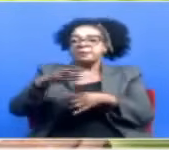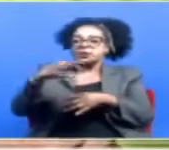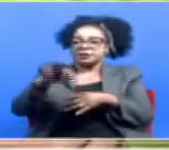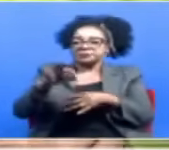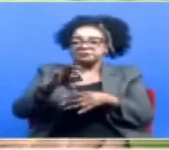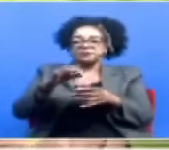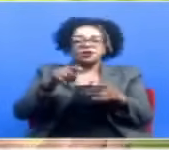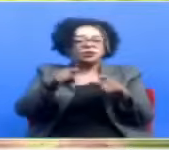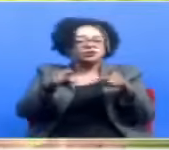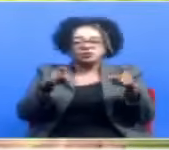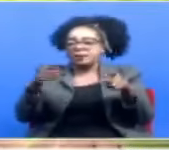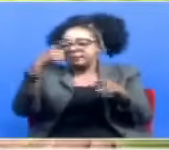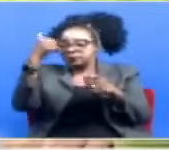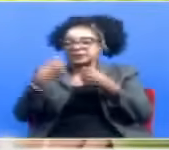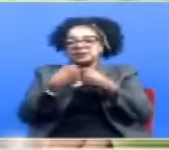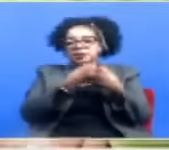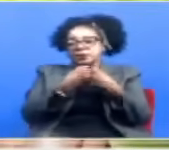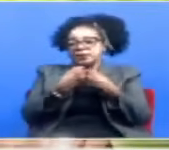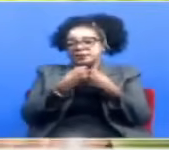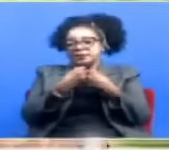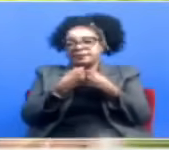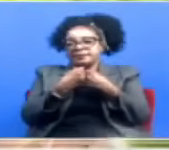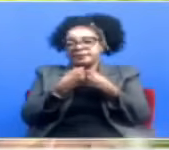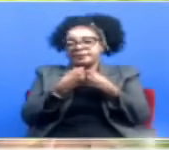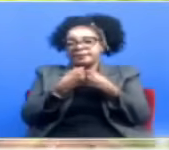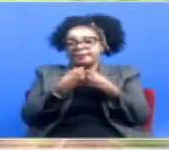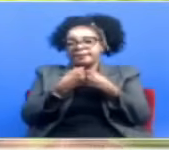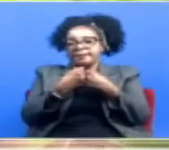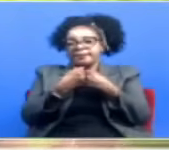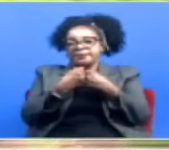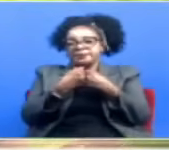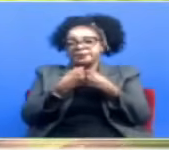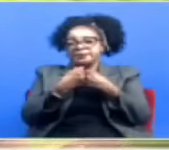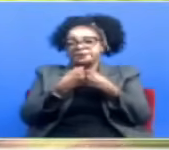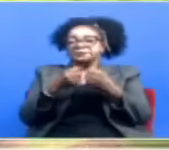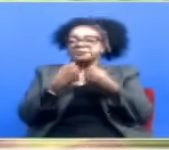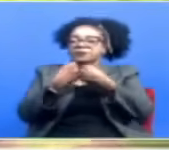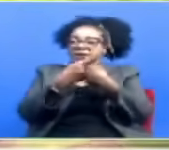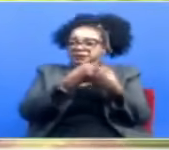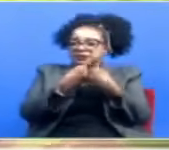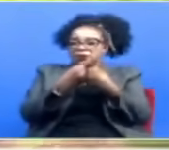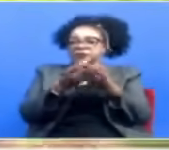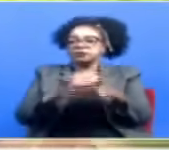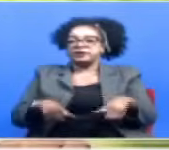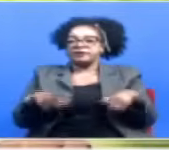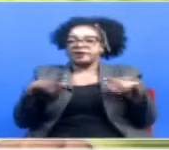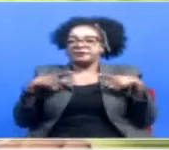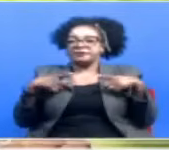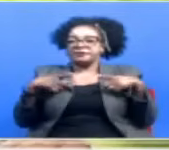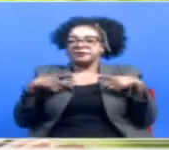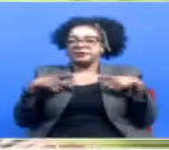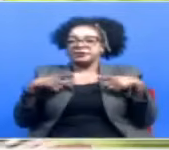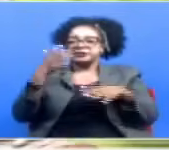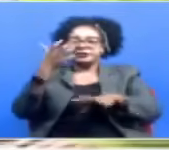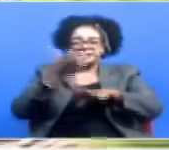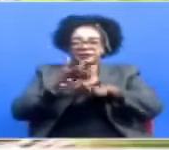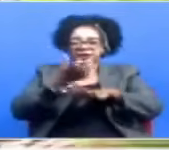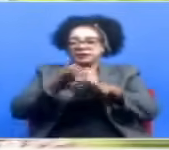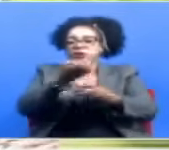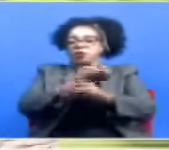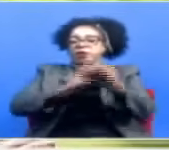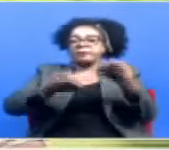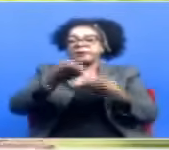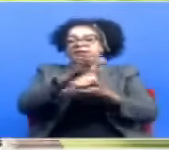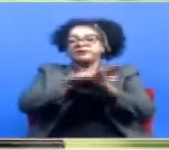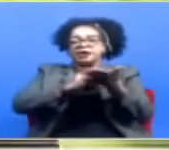because they are struggling. Okay, and they are struggling to survive in a very difficult economic